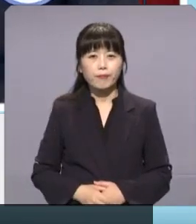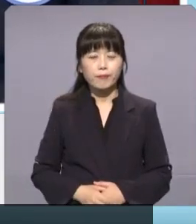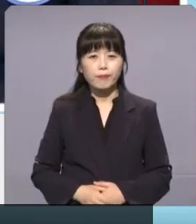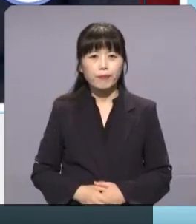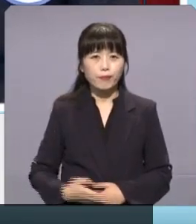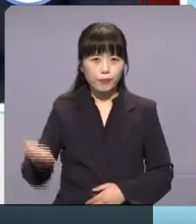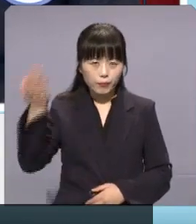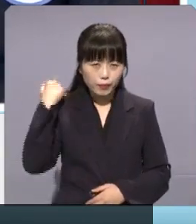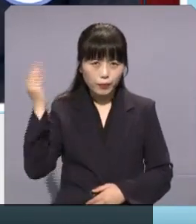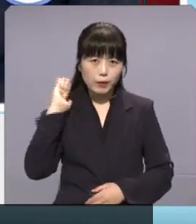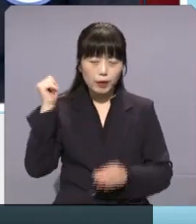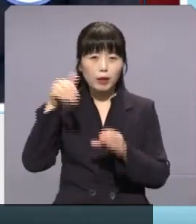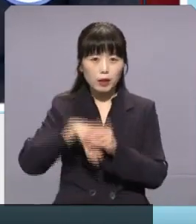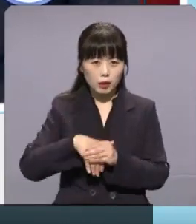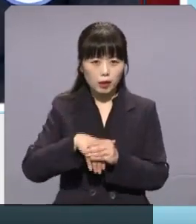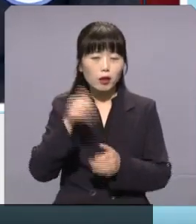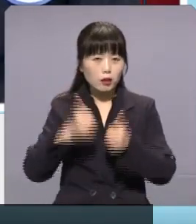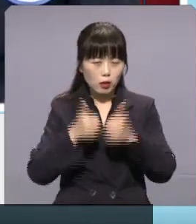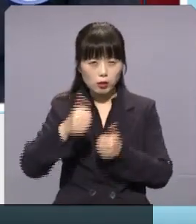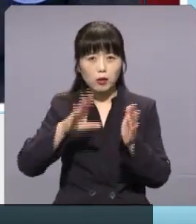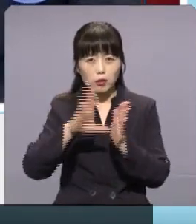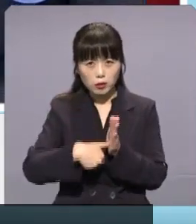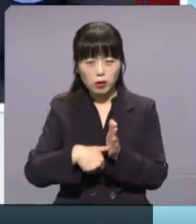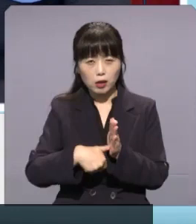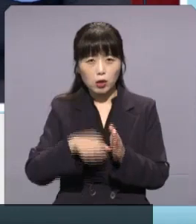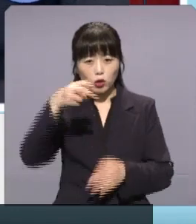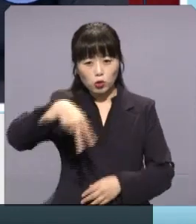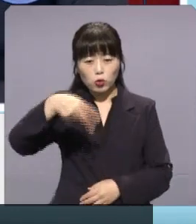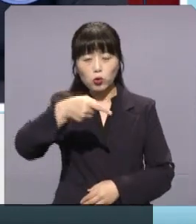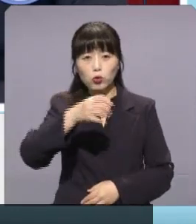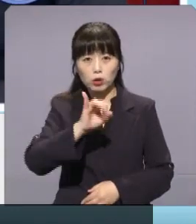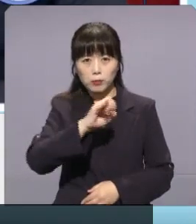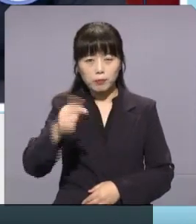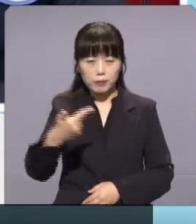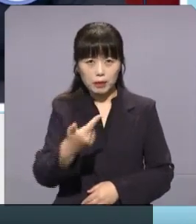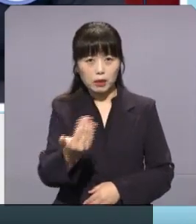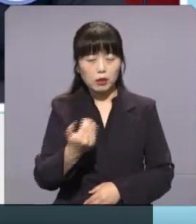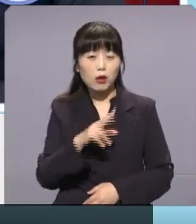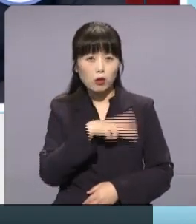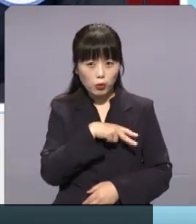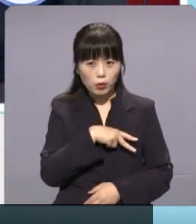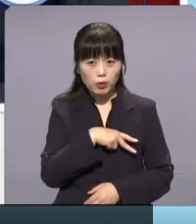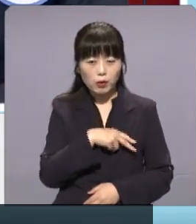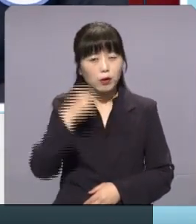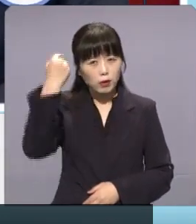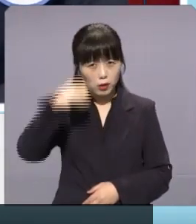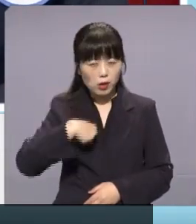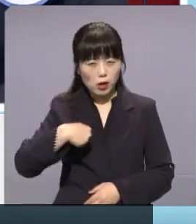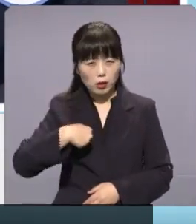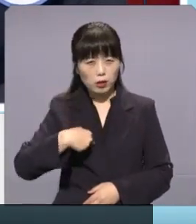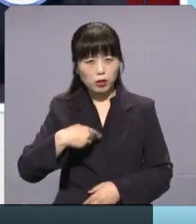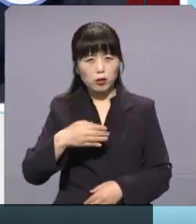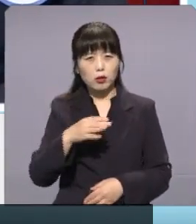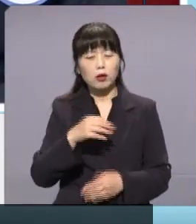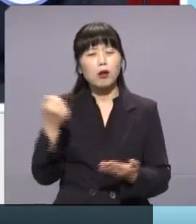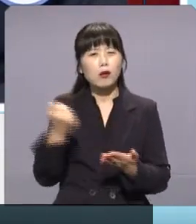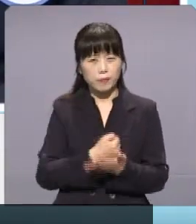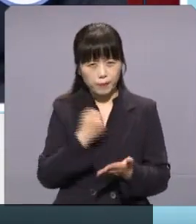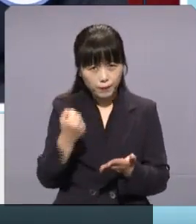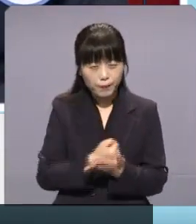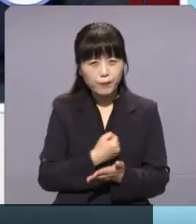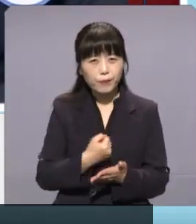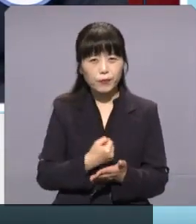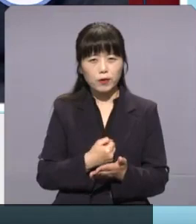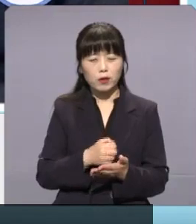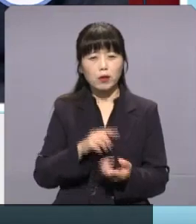지난 대선 경선 기간 동안에 유승민 전 의원이 뭐 느꼈을 허탈감이나 또